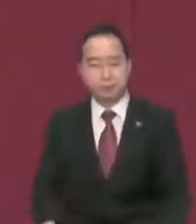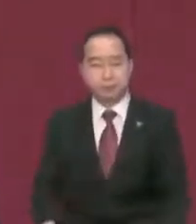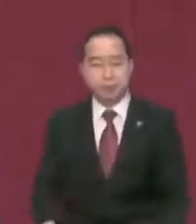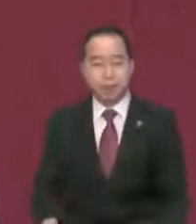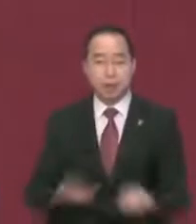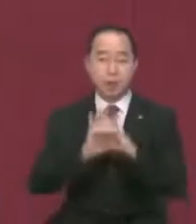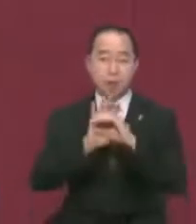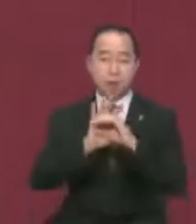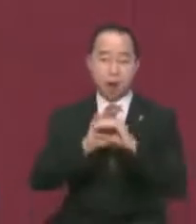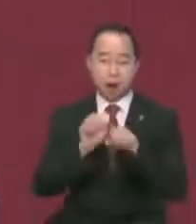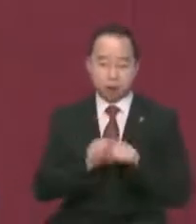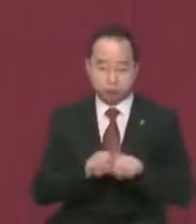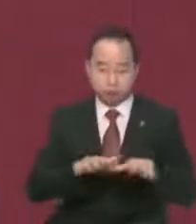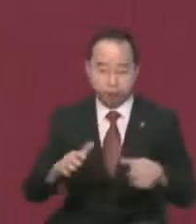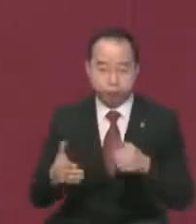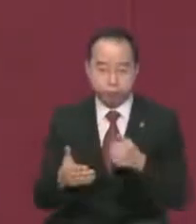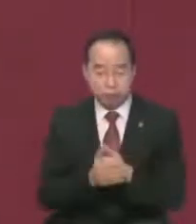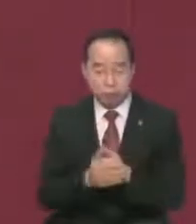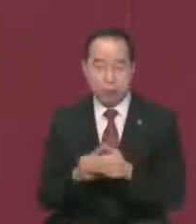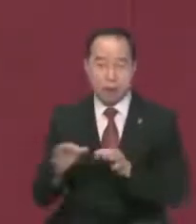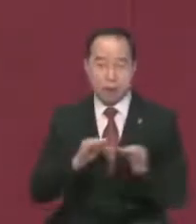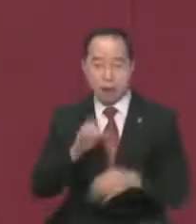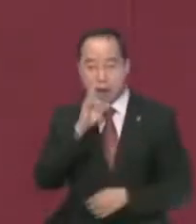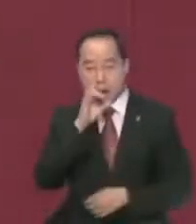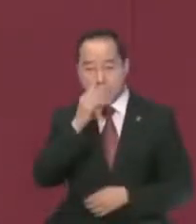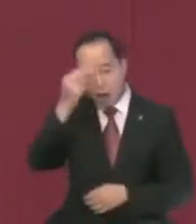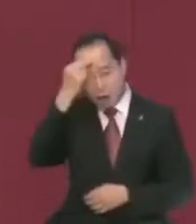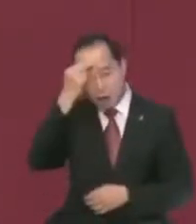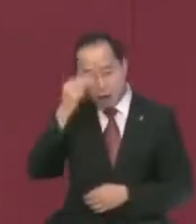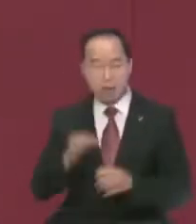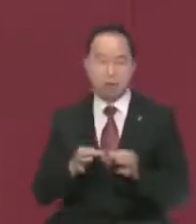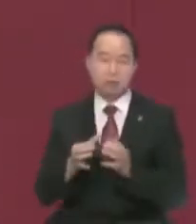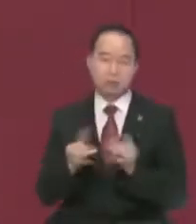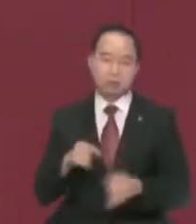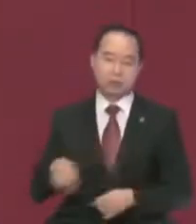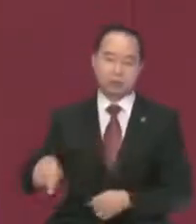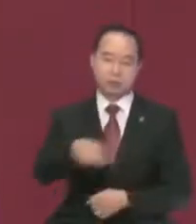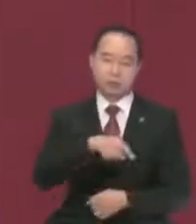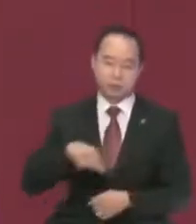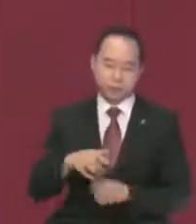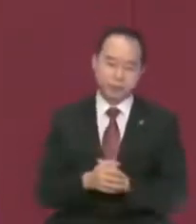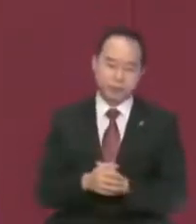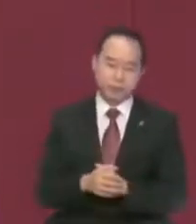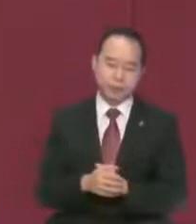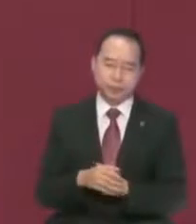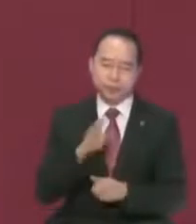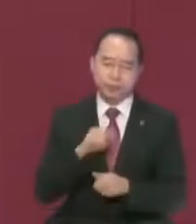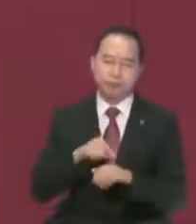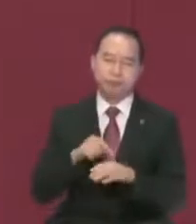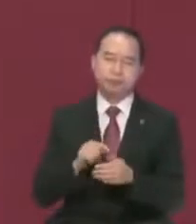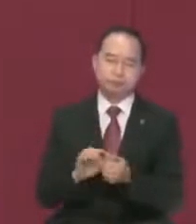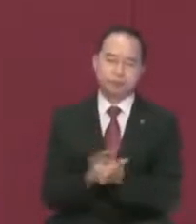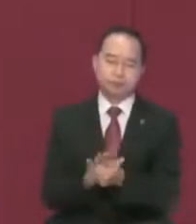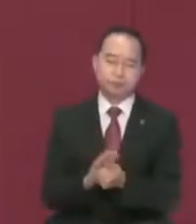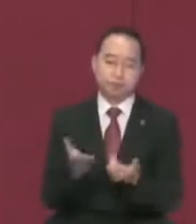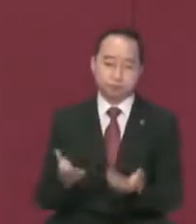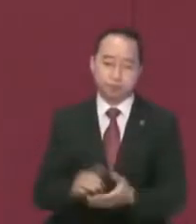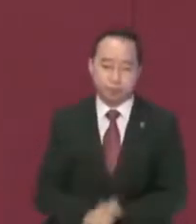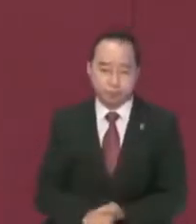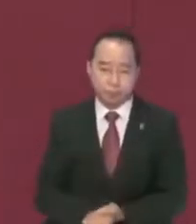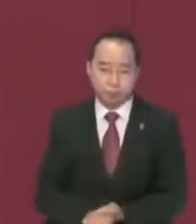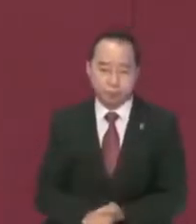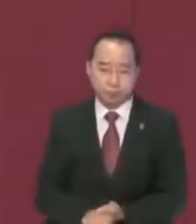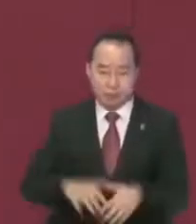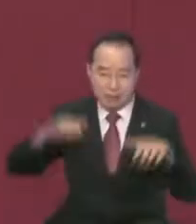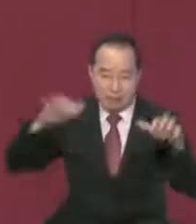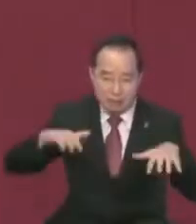코로나로 생업의 위기를 겪으시는 분들께 위로의 마음을 드립니다. 수해와 태풍으로